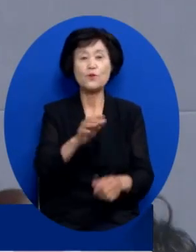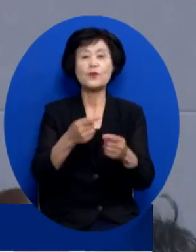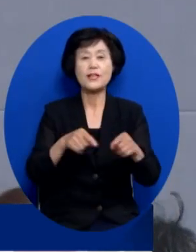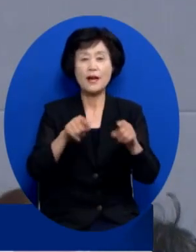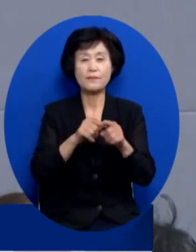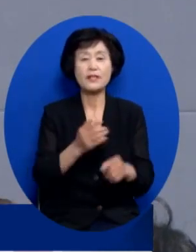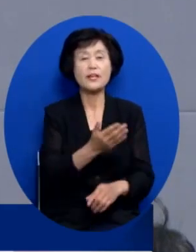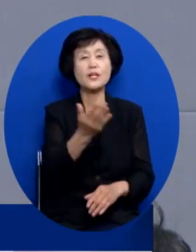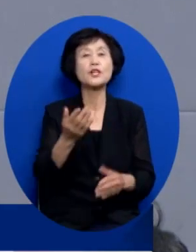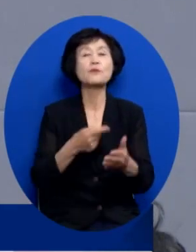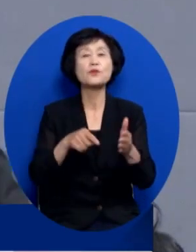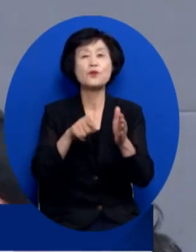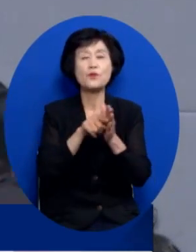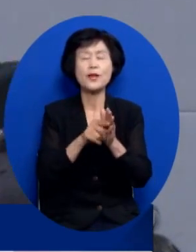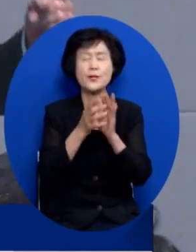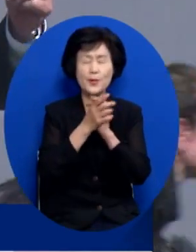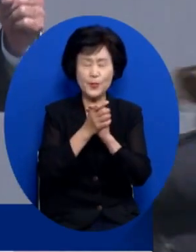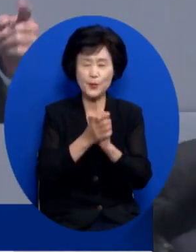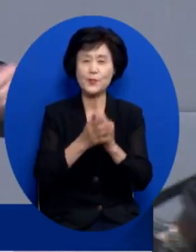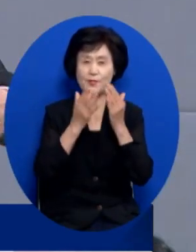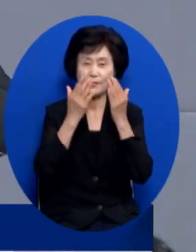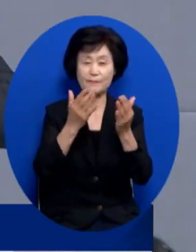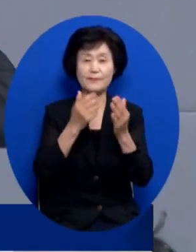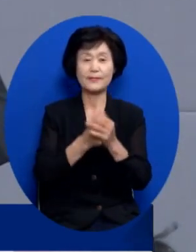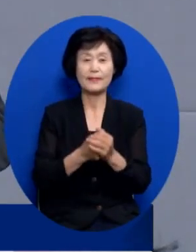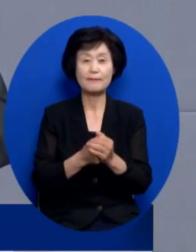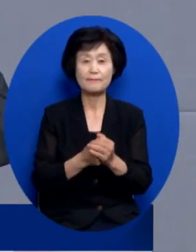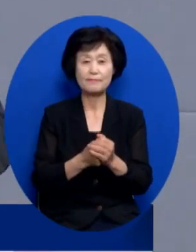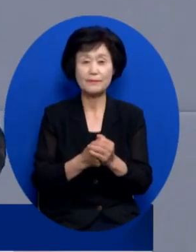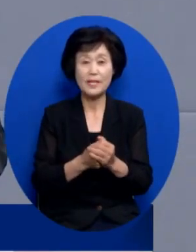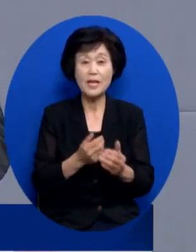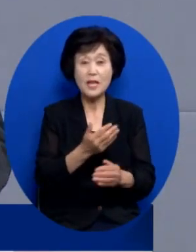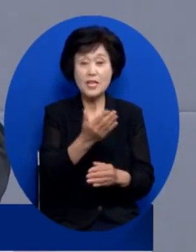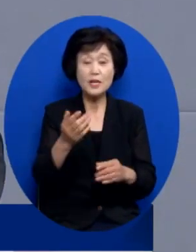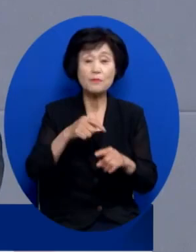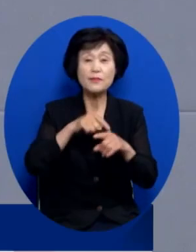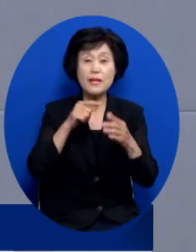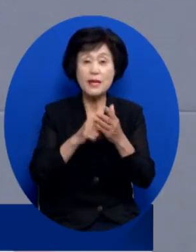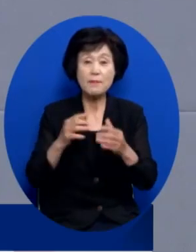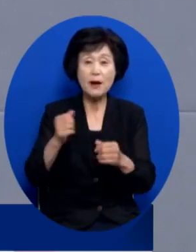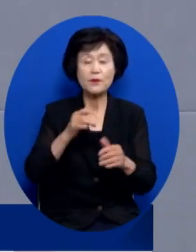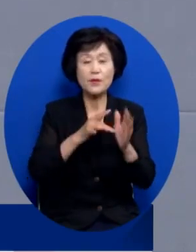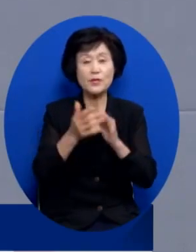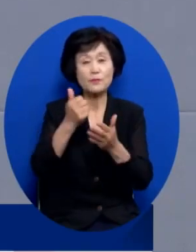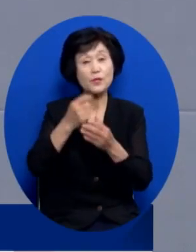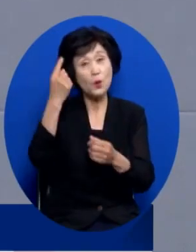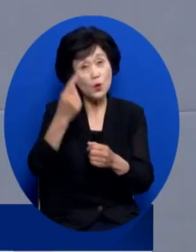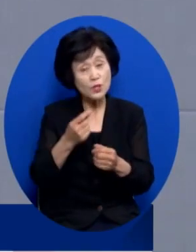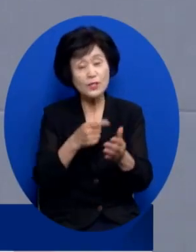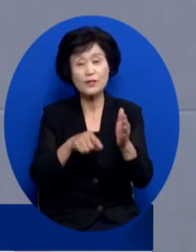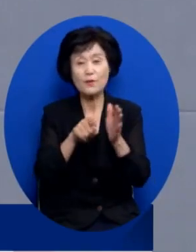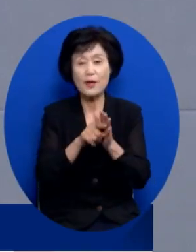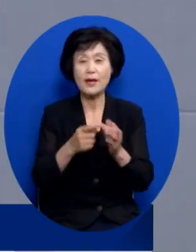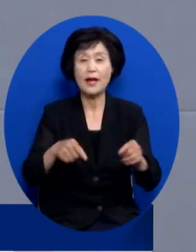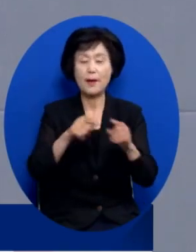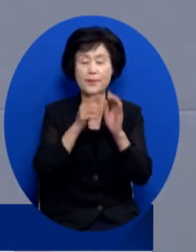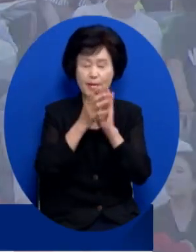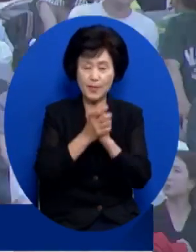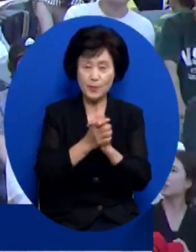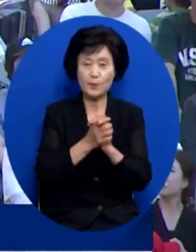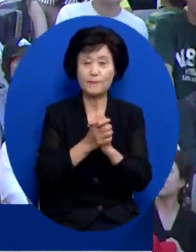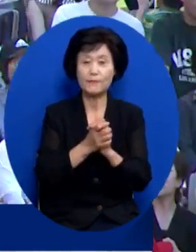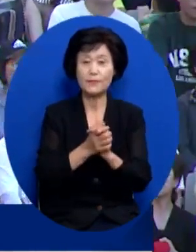함께 여러분을 위해서 기도할 것입니다. And we're going to have a prayer to invite Christ to come into your heart, into your life. 여러분의 마음으로 예수님께서 오시기를 위해서 함께 기도할